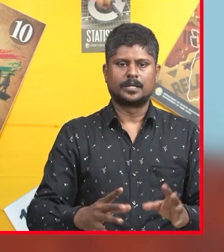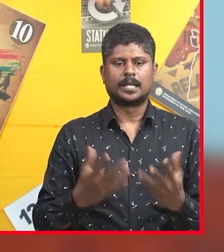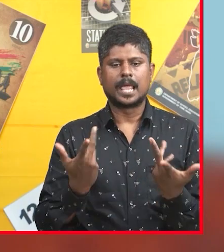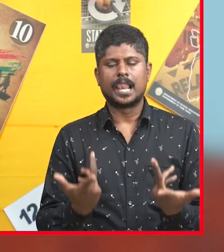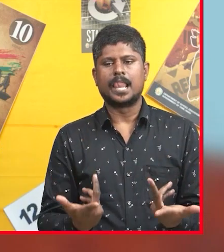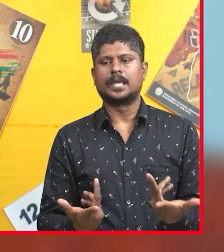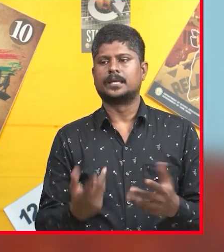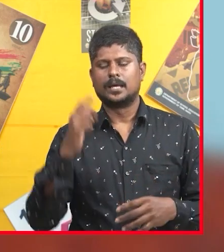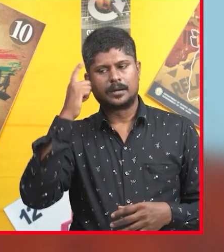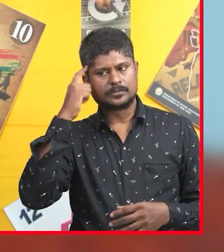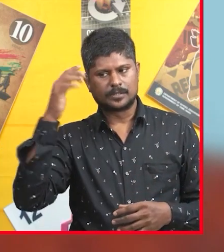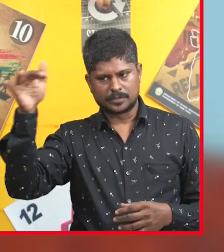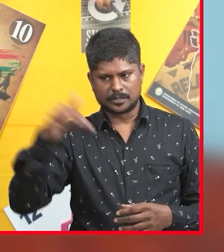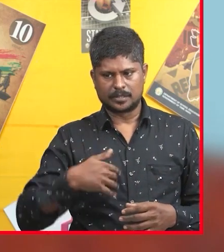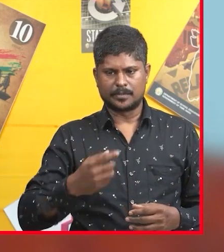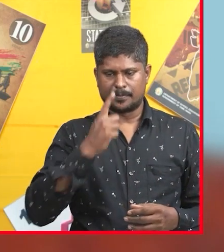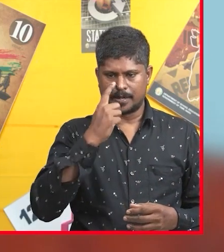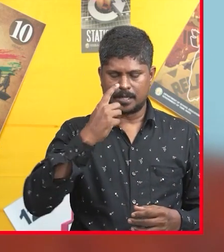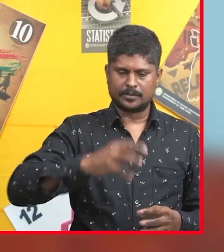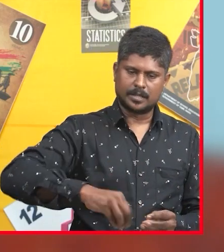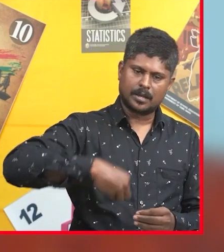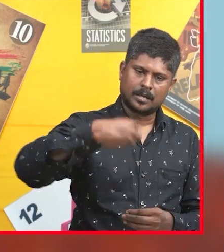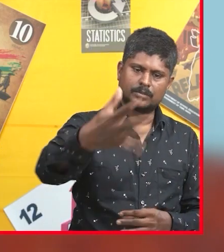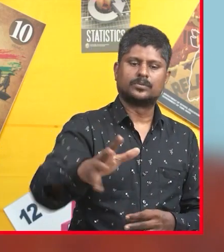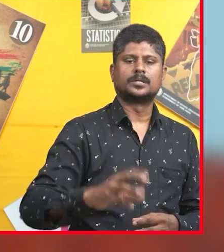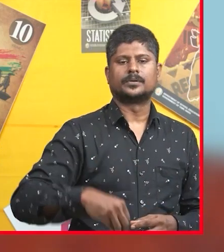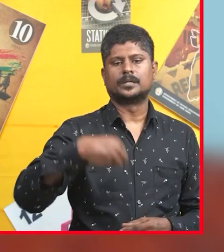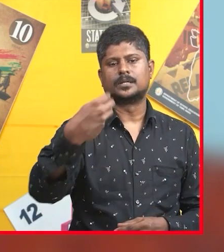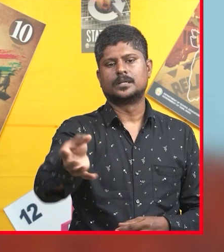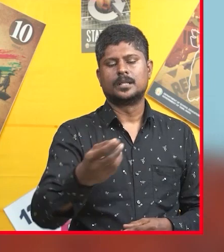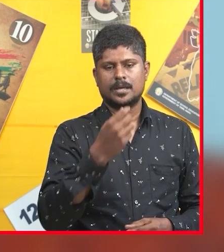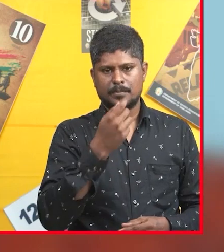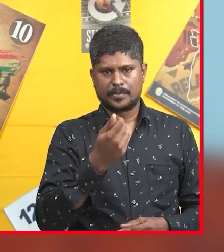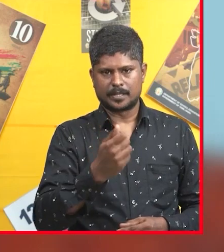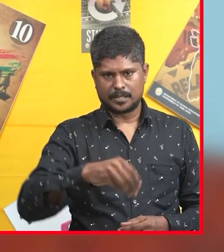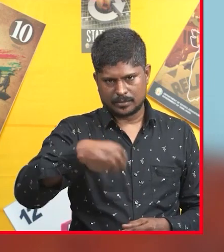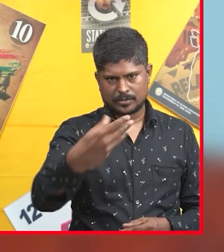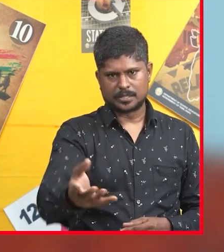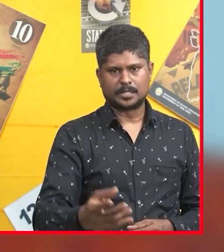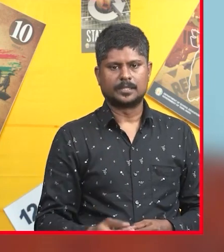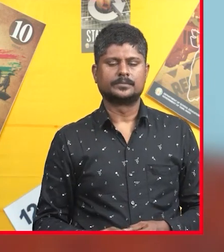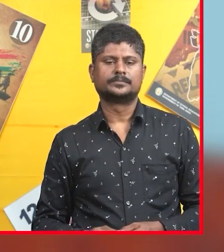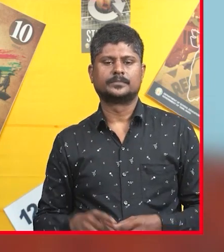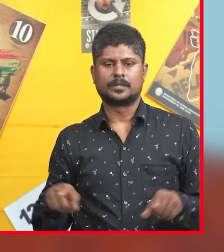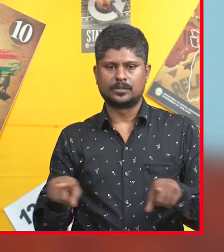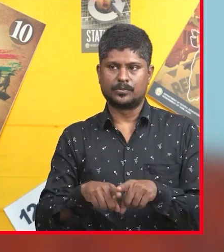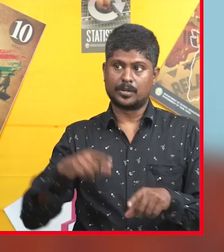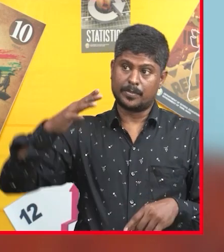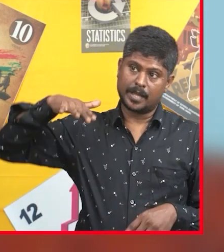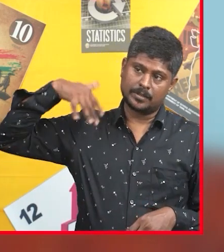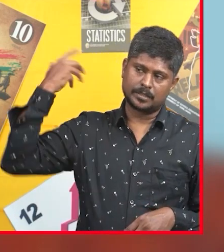சொல்லி வர்றவங்களுக்கு வாரி வழங்கக்கூடிய தன்மை கொண்டவர்கள் கோசல நாட்டு பெண்கள். அப்ப அந்த